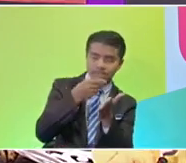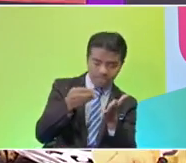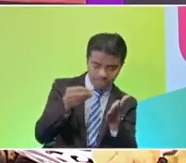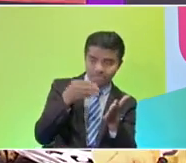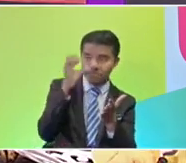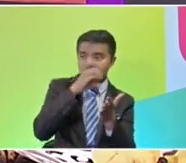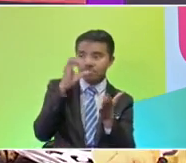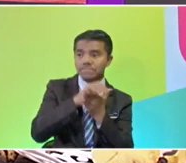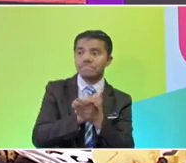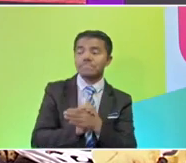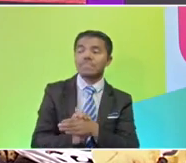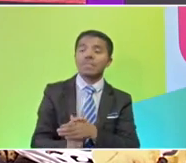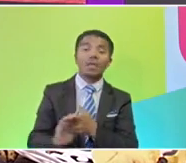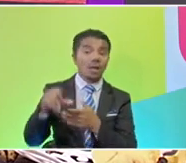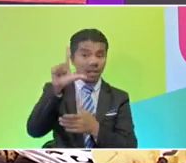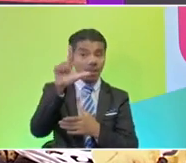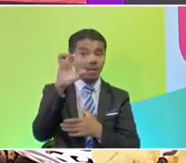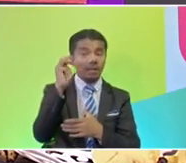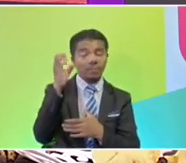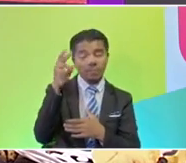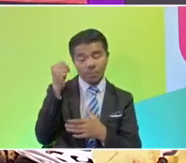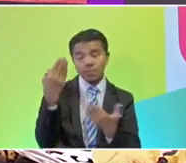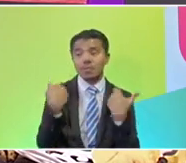ada lemon di situ